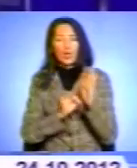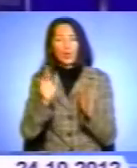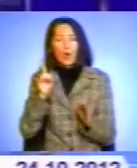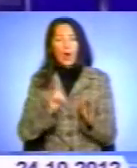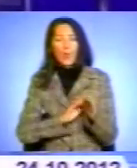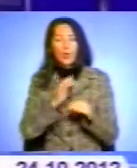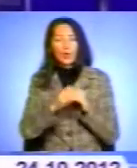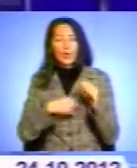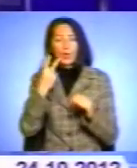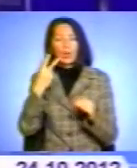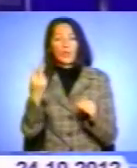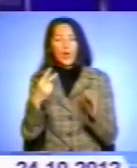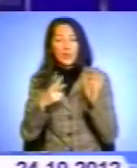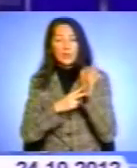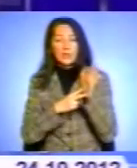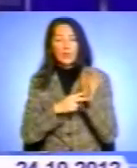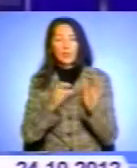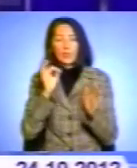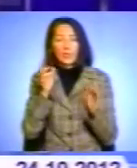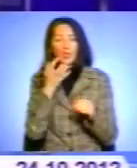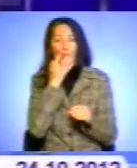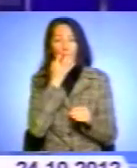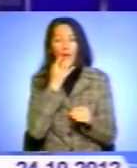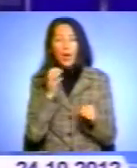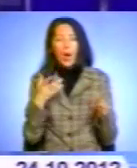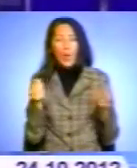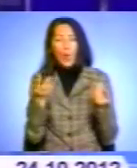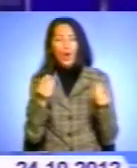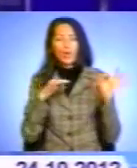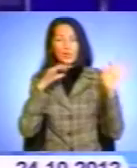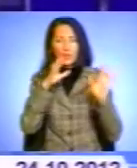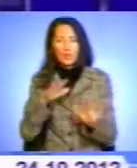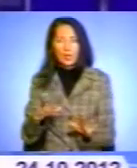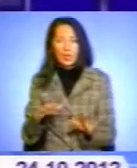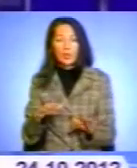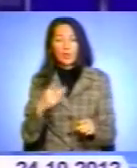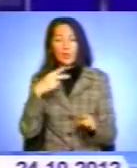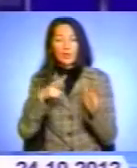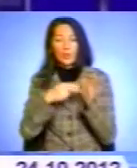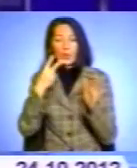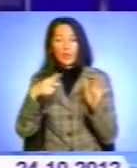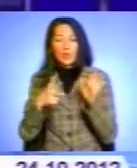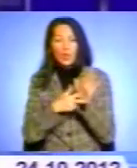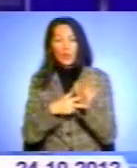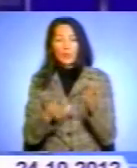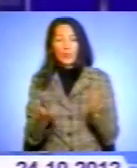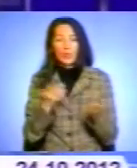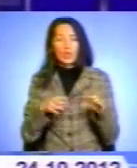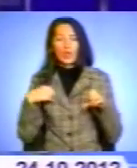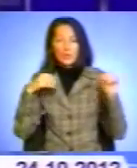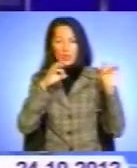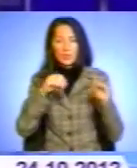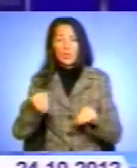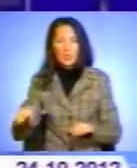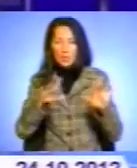тепла, 27-28 жовтня мокрий сніг, місцями сильні опади, можливе утворення снігового покриву, подекуди налипання мокрого снігу